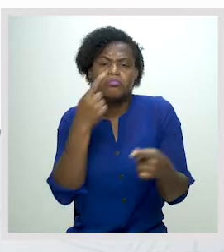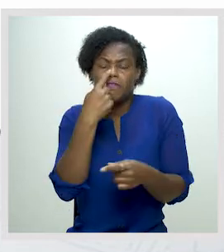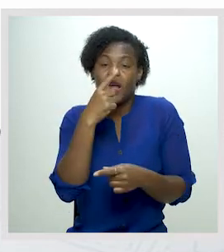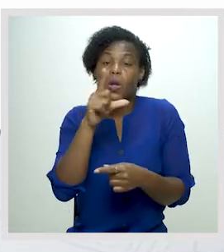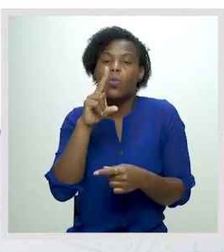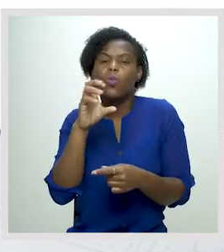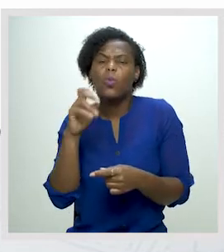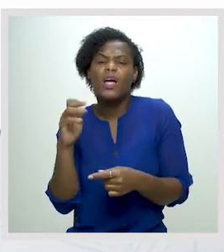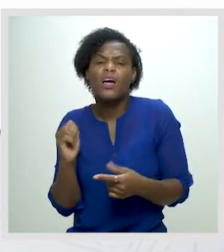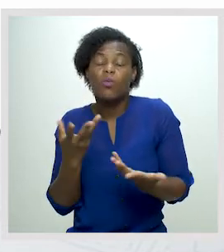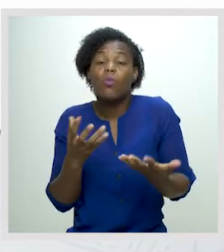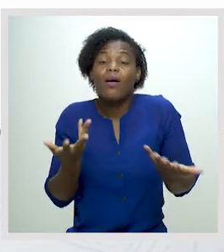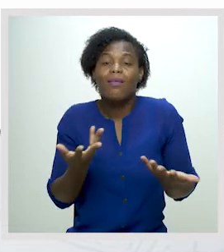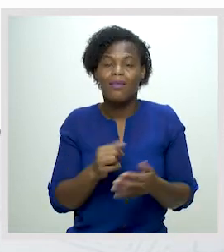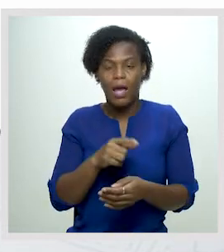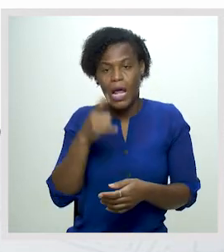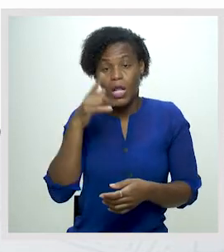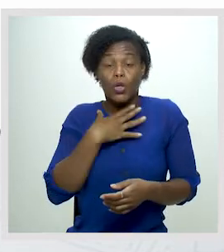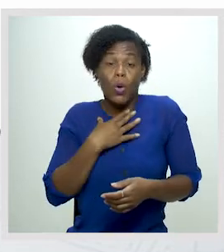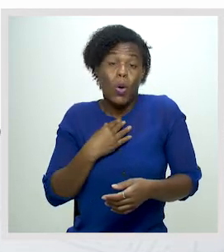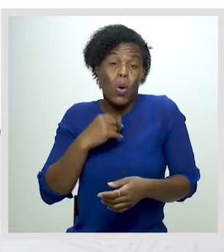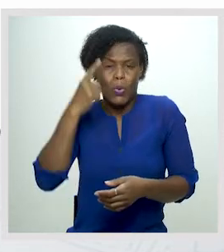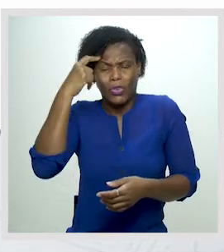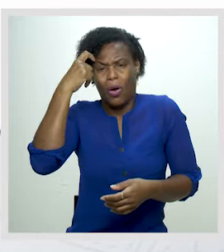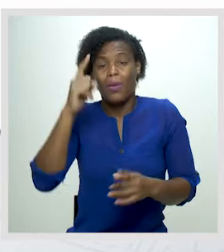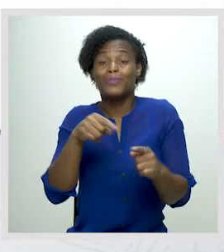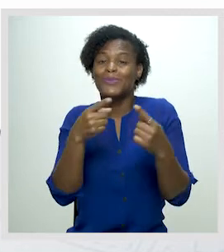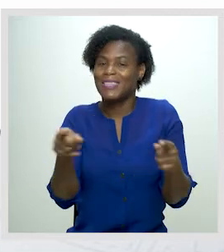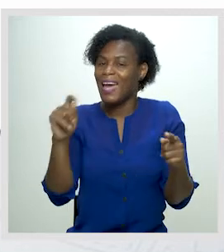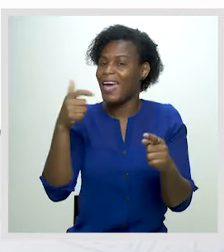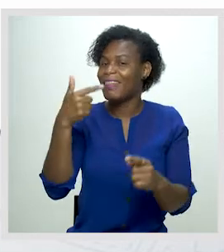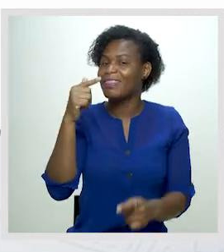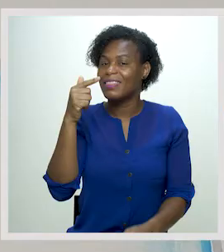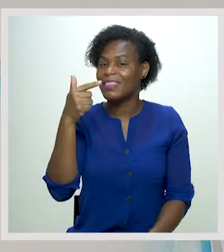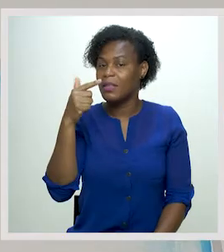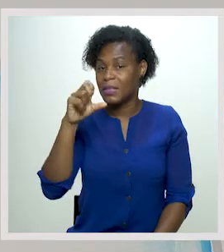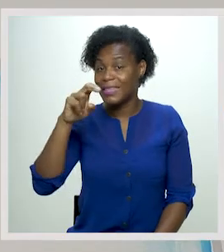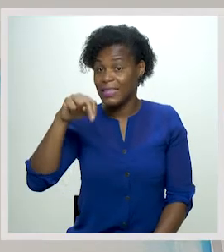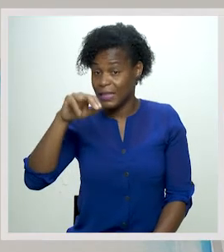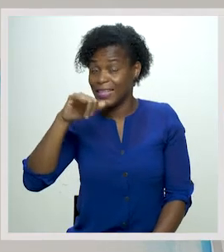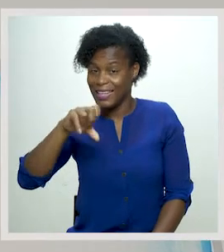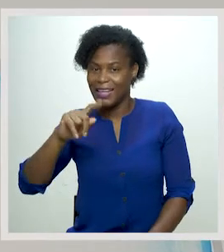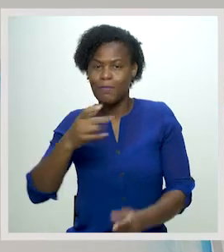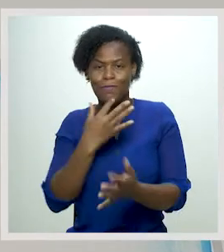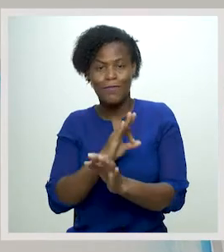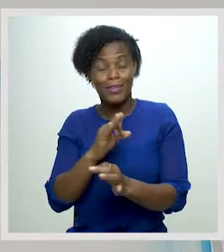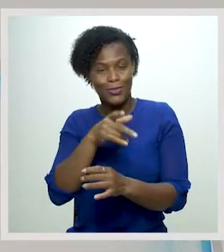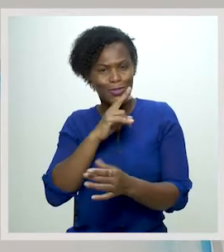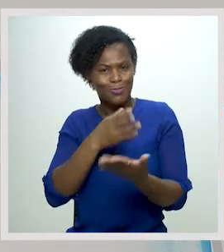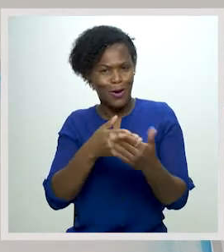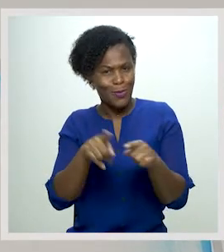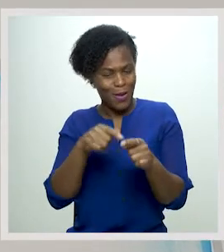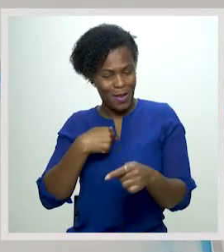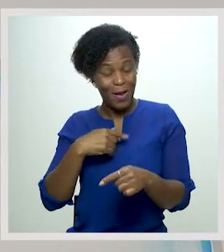Lucas? Il est fou de musique ethnique. Magnifique. Je sais que tu as répondu comme moi. On passe